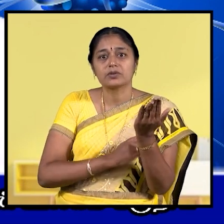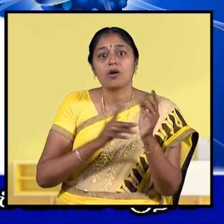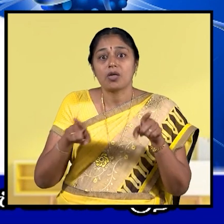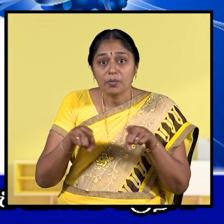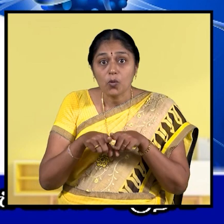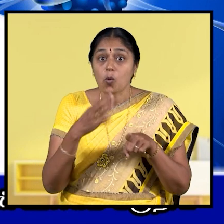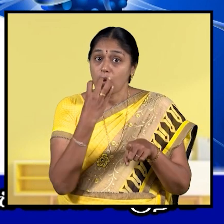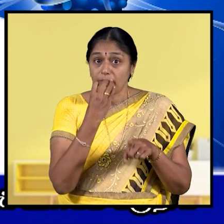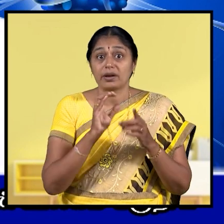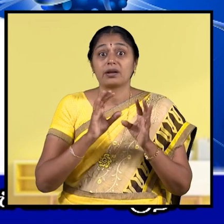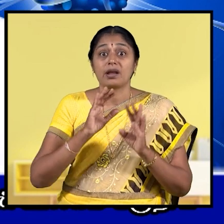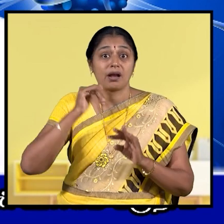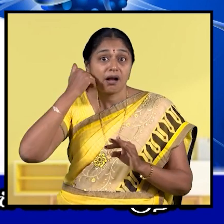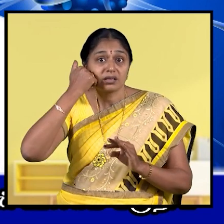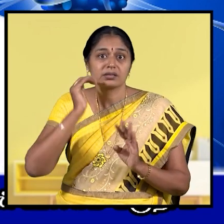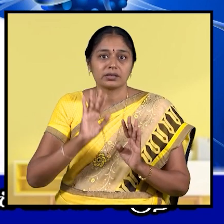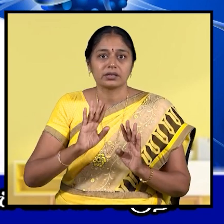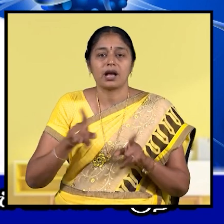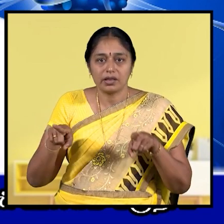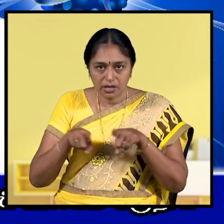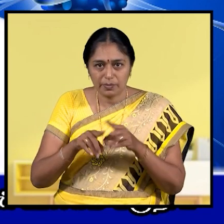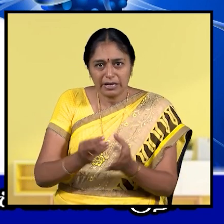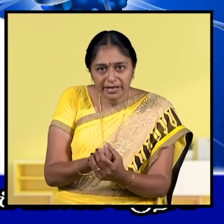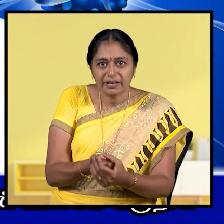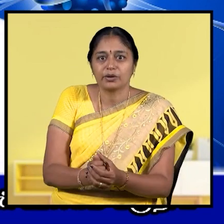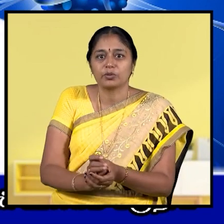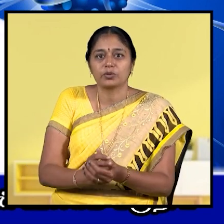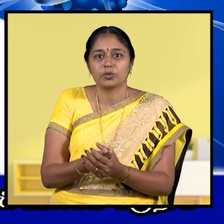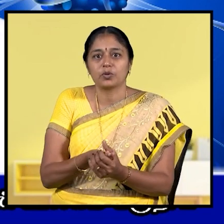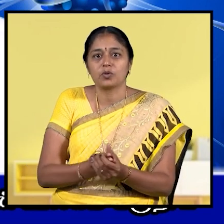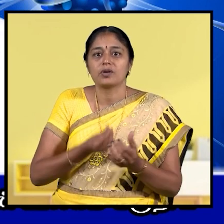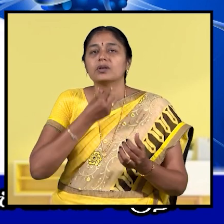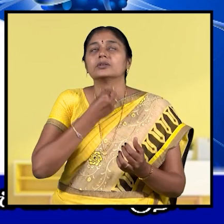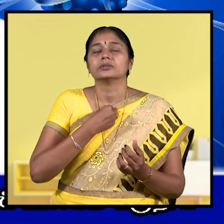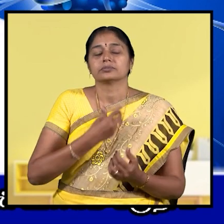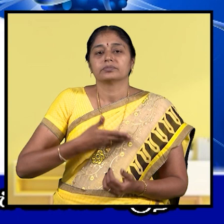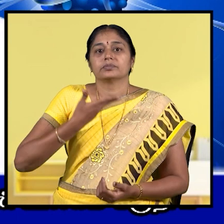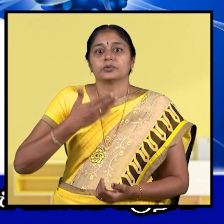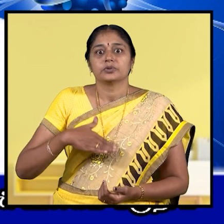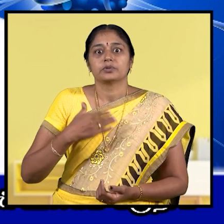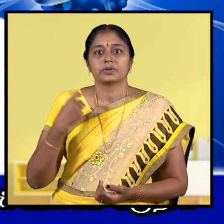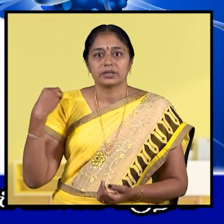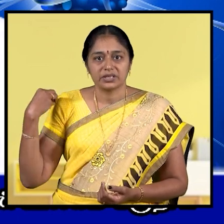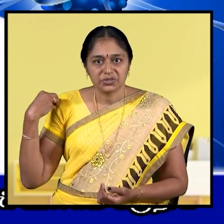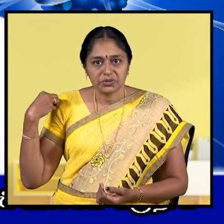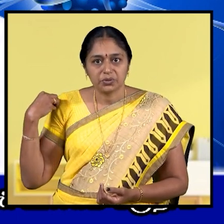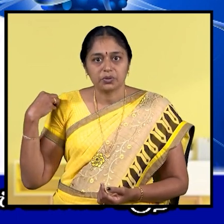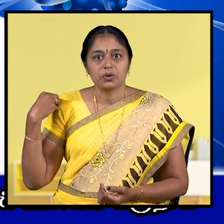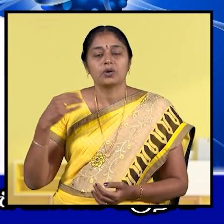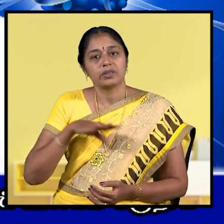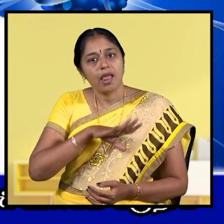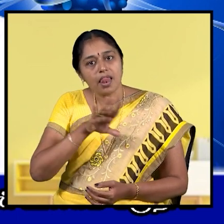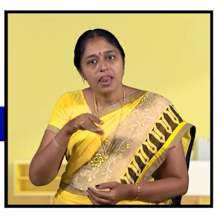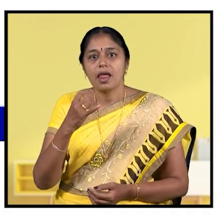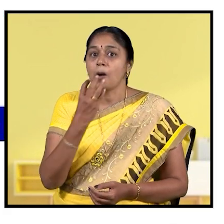இருக்குது. இங்கே வந்து கைகளை சுத்தமாக கழுவணும், அதே சுவாச பாதையில் மூச்சு விடுறது சிரமமாக இருக்குதுங்கிறாங்க, எல்லா விஷயமும் வருது. சரி, இந்த பன்றி காய்ச்சல் உண்டாக்கூடிய நோய் காரணம்